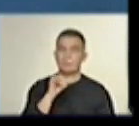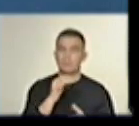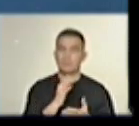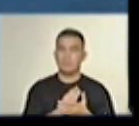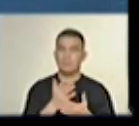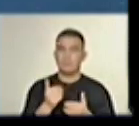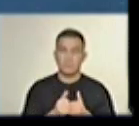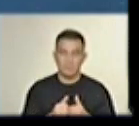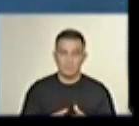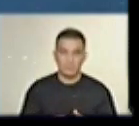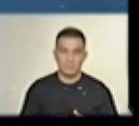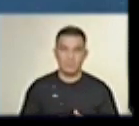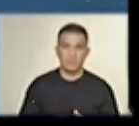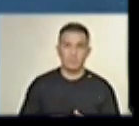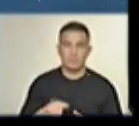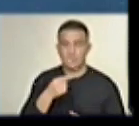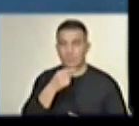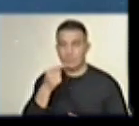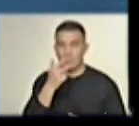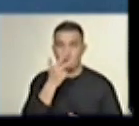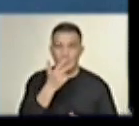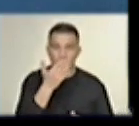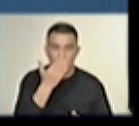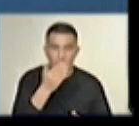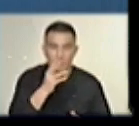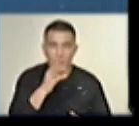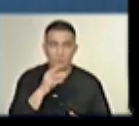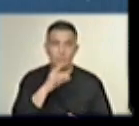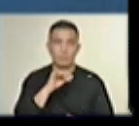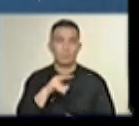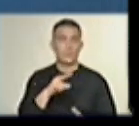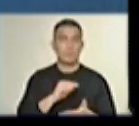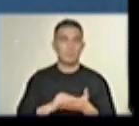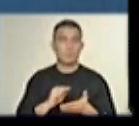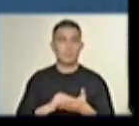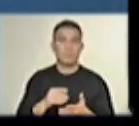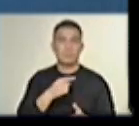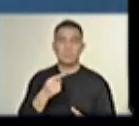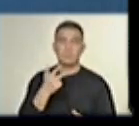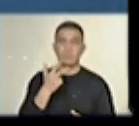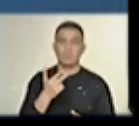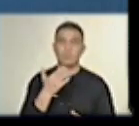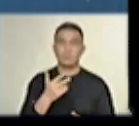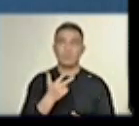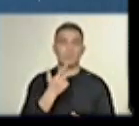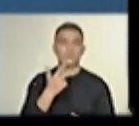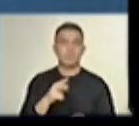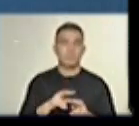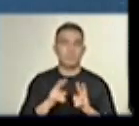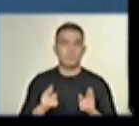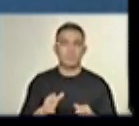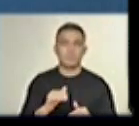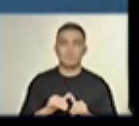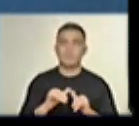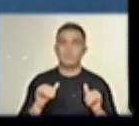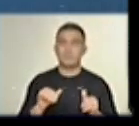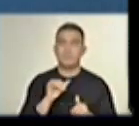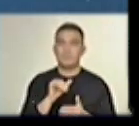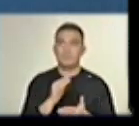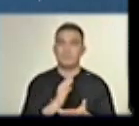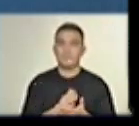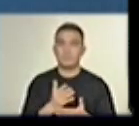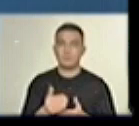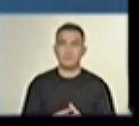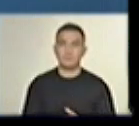qo'yamiz. Endi -3 ning modulini topamiz. -3 ning moduli 3 ga teng. Ko'paytiruv belgisini